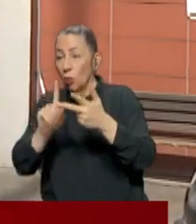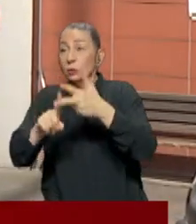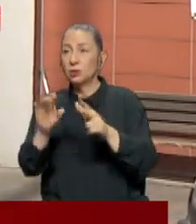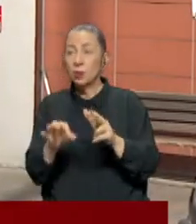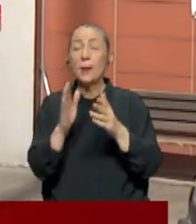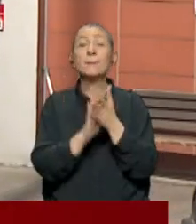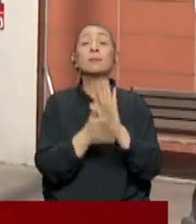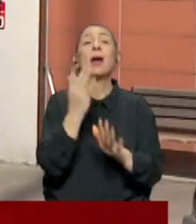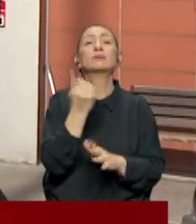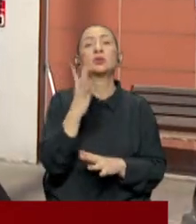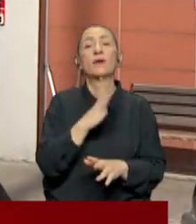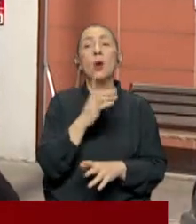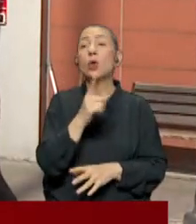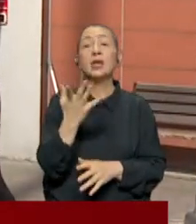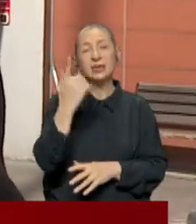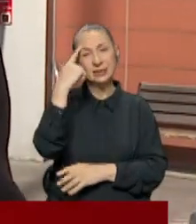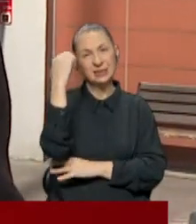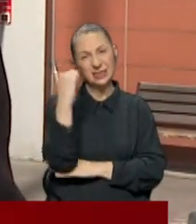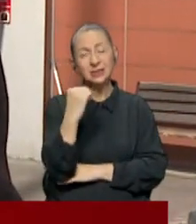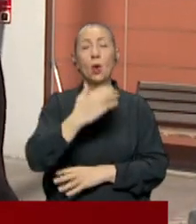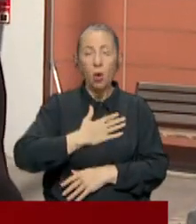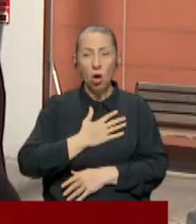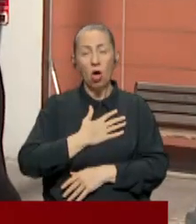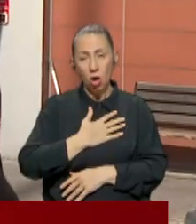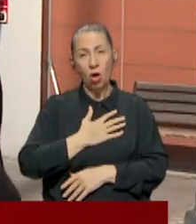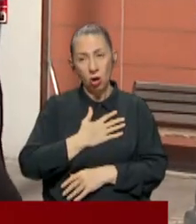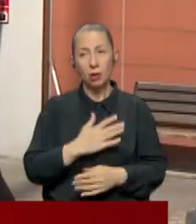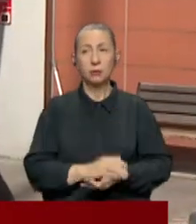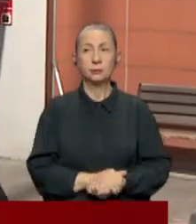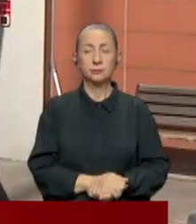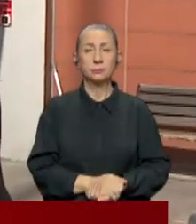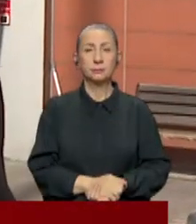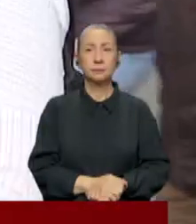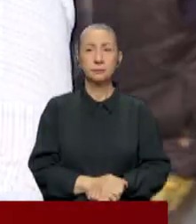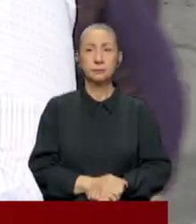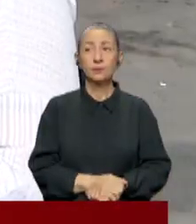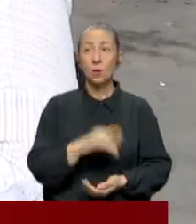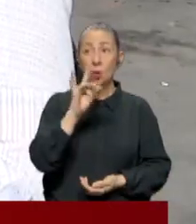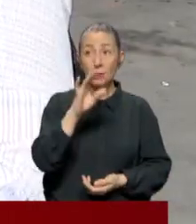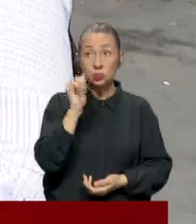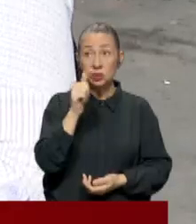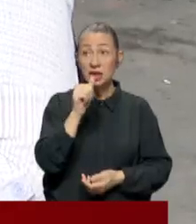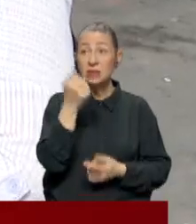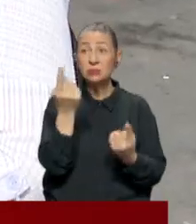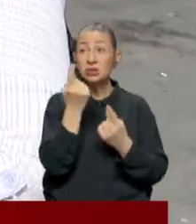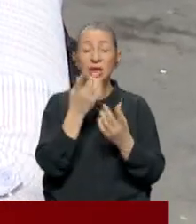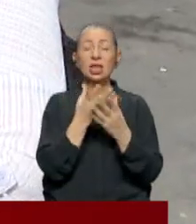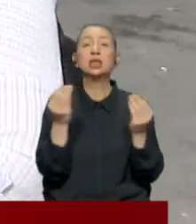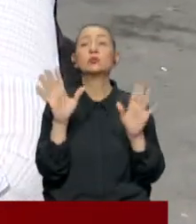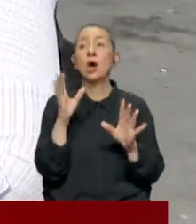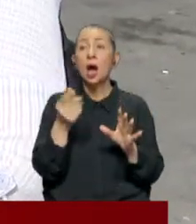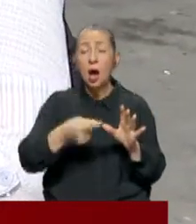Ama bitmeyen bir şey var, o da bir türlü geçmeyen inatçı kuru öksürük. 15 gündür hiçbir şekilde